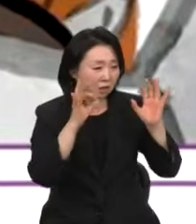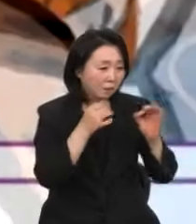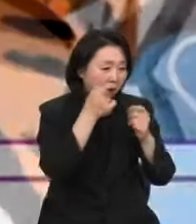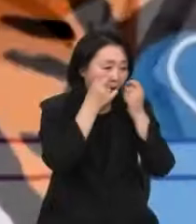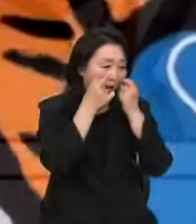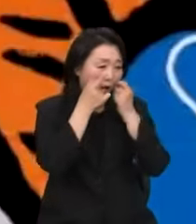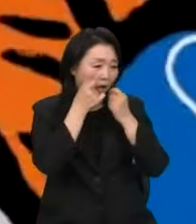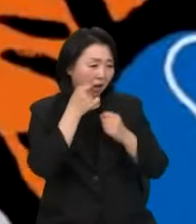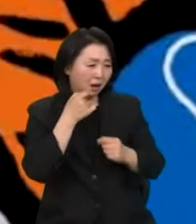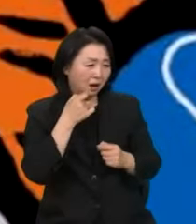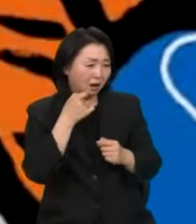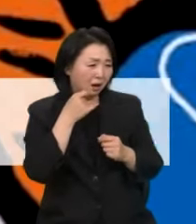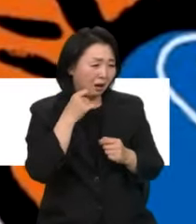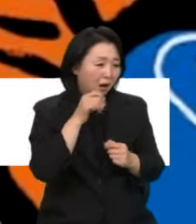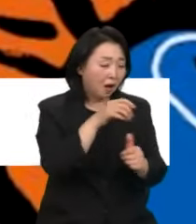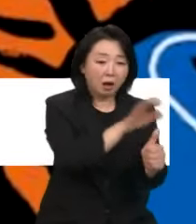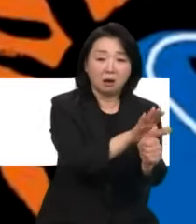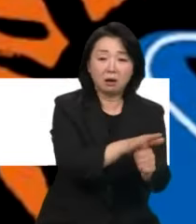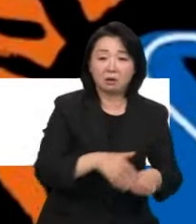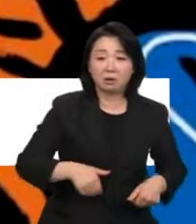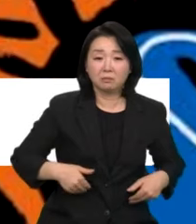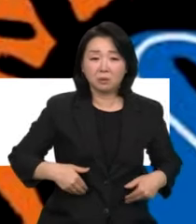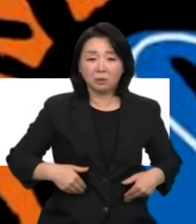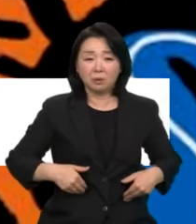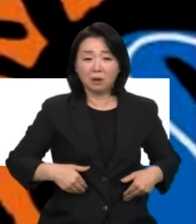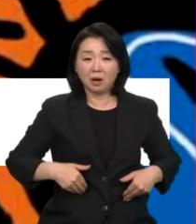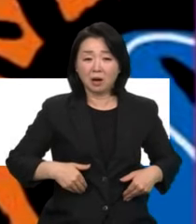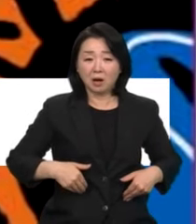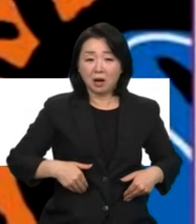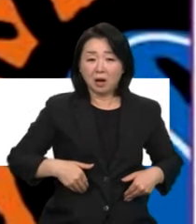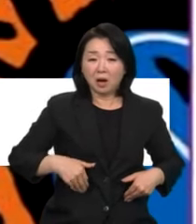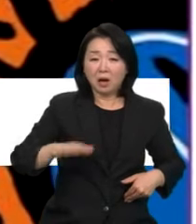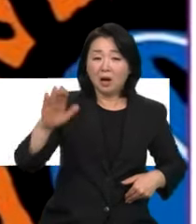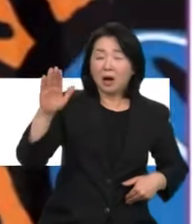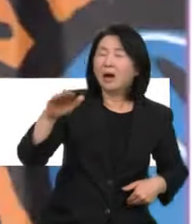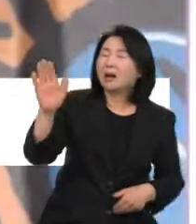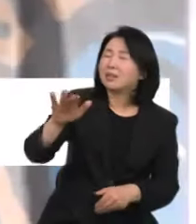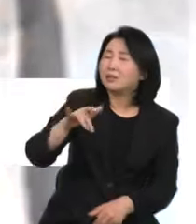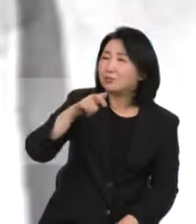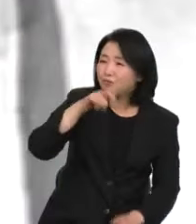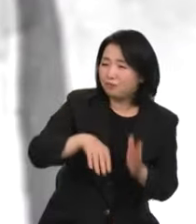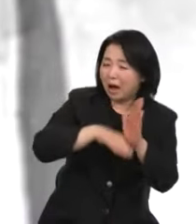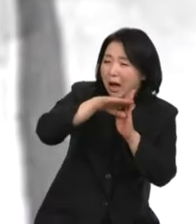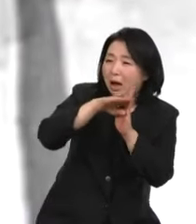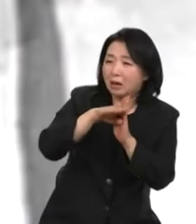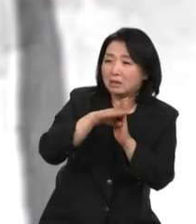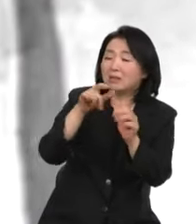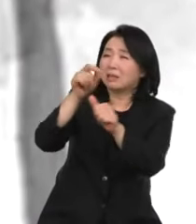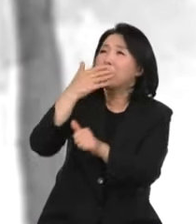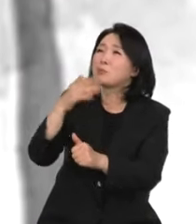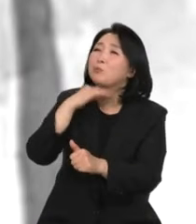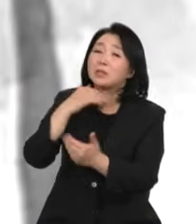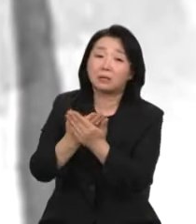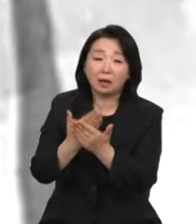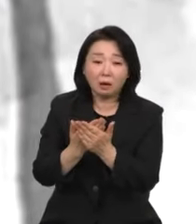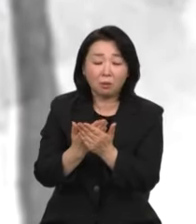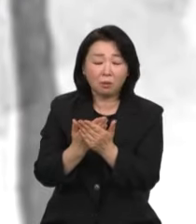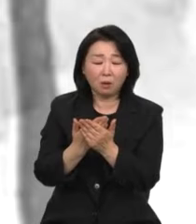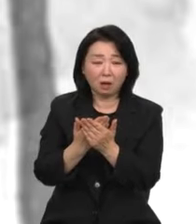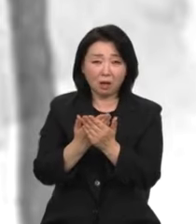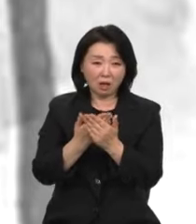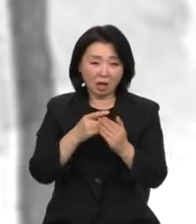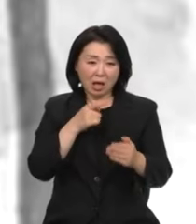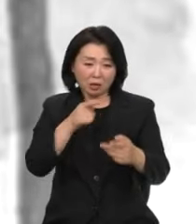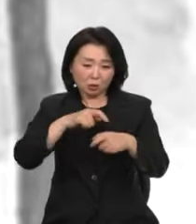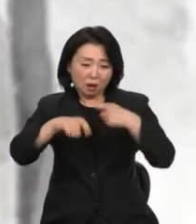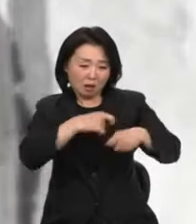밟혔습니다. 학생들이 아저씨 물 차오르면 나갈 수 있으니까 조금만 기다려주세요. 소방호스로 몸을 묶고 아이들을